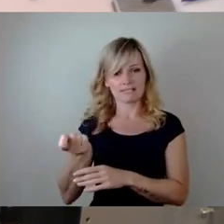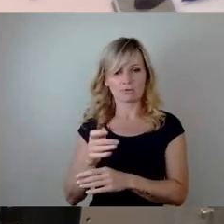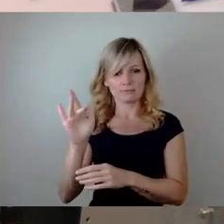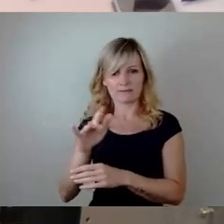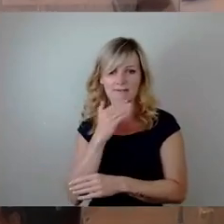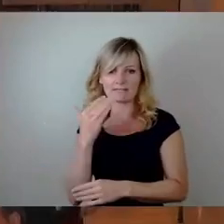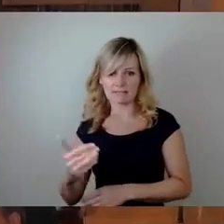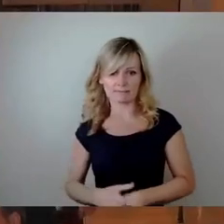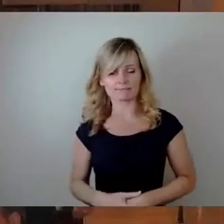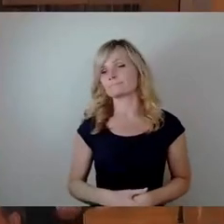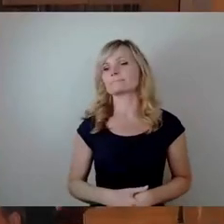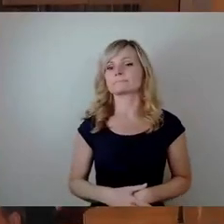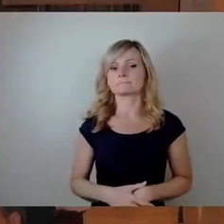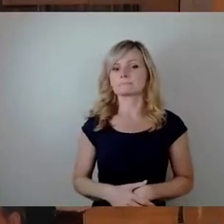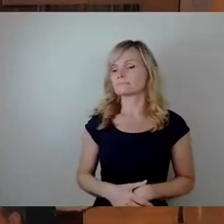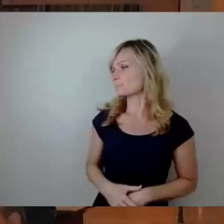Dank.